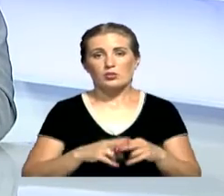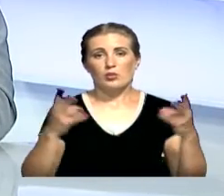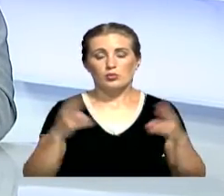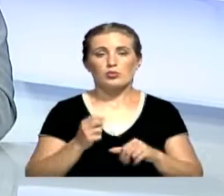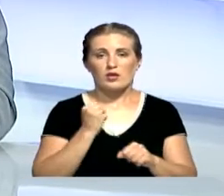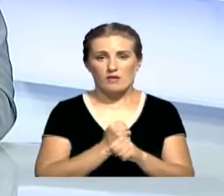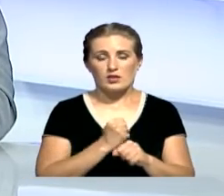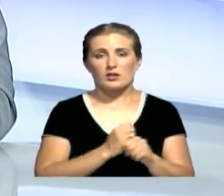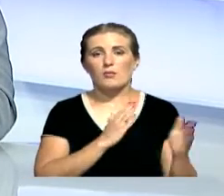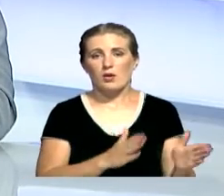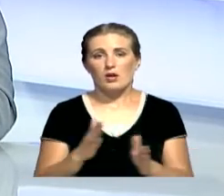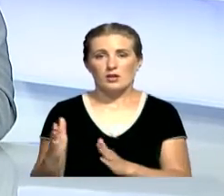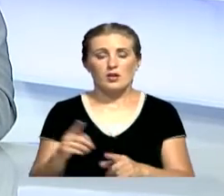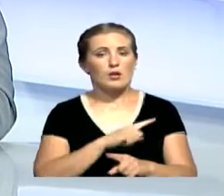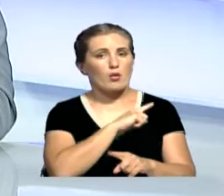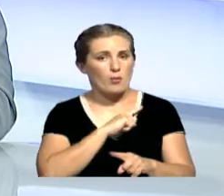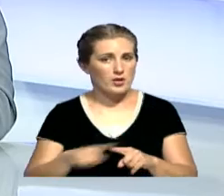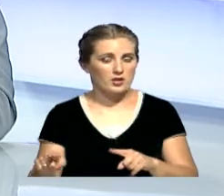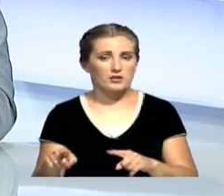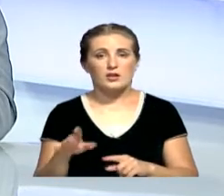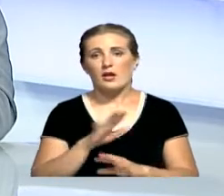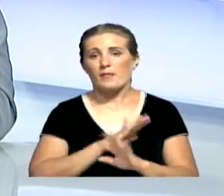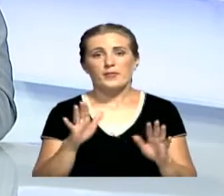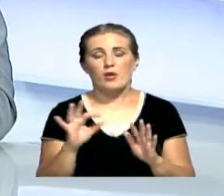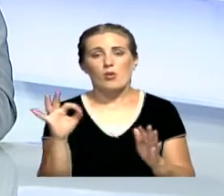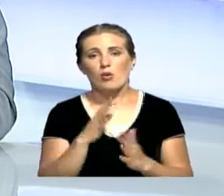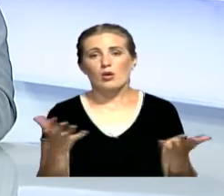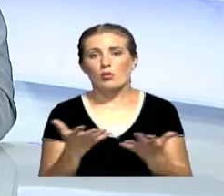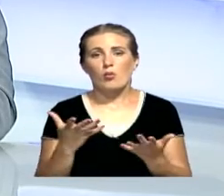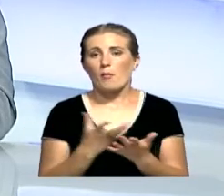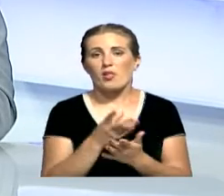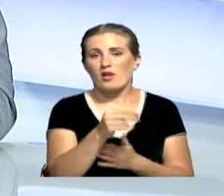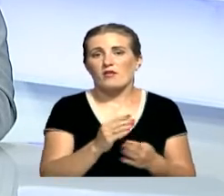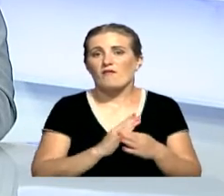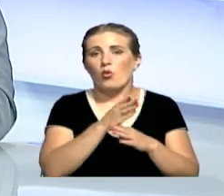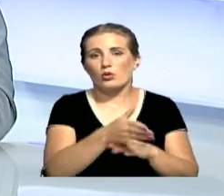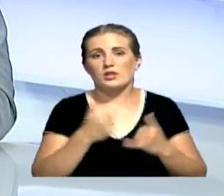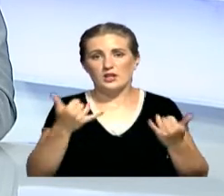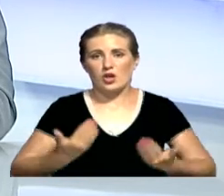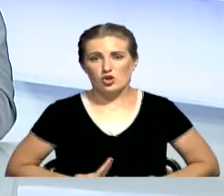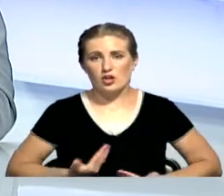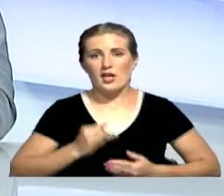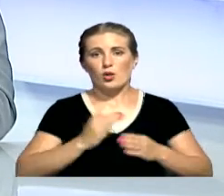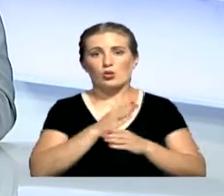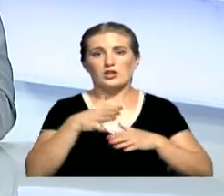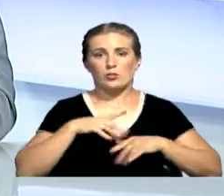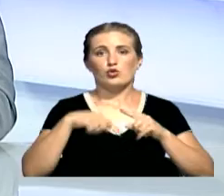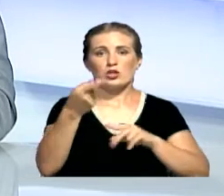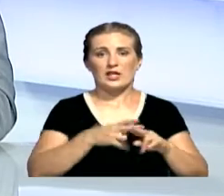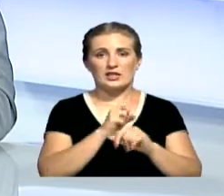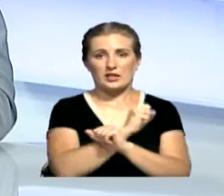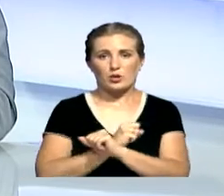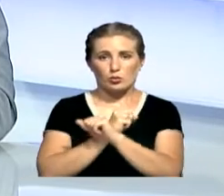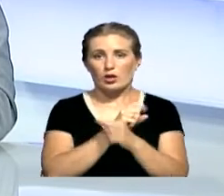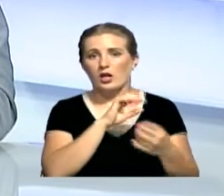порядок достаточно оперативно ни о каком платном входе для жителей гостей крыма через эти санатории и